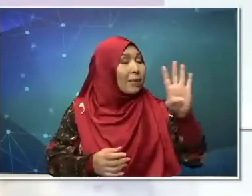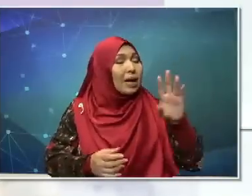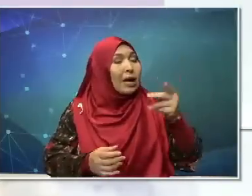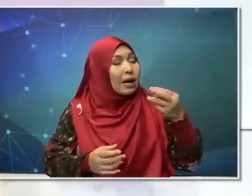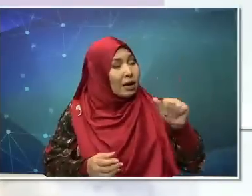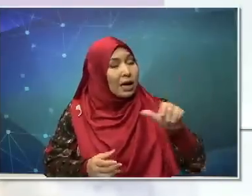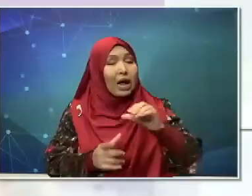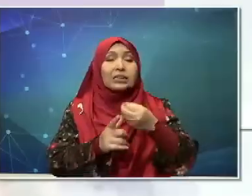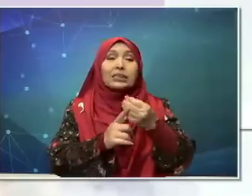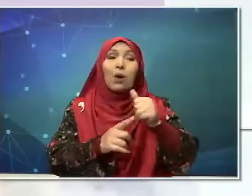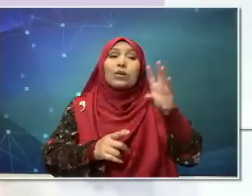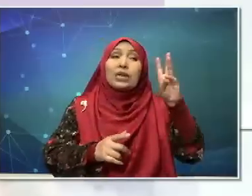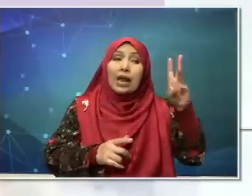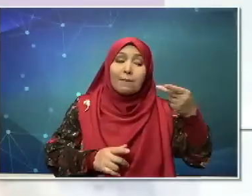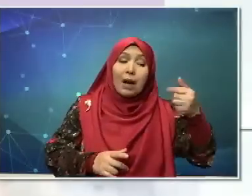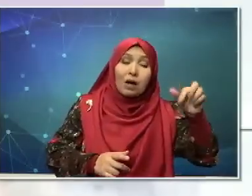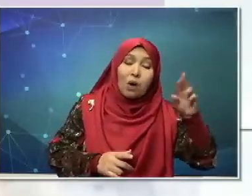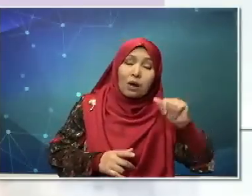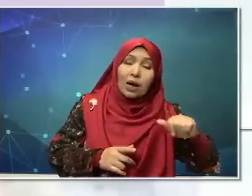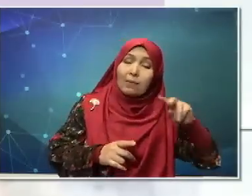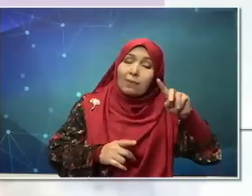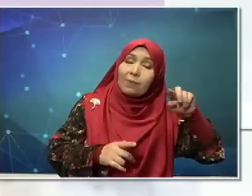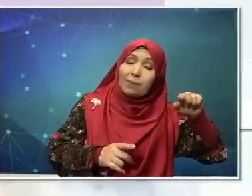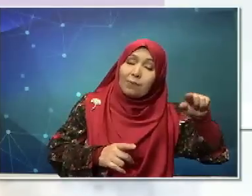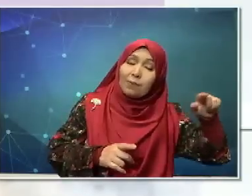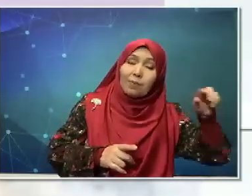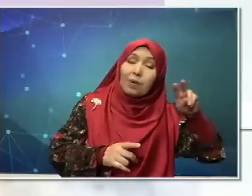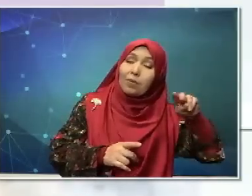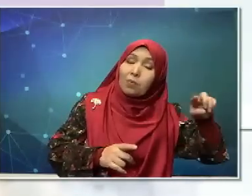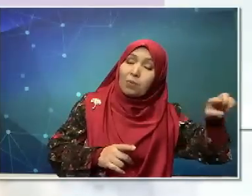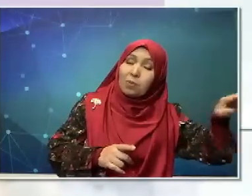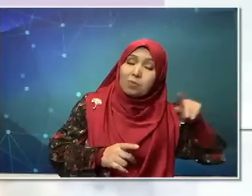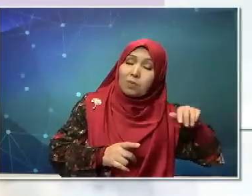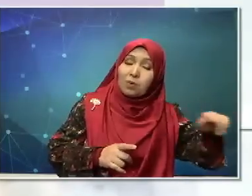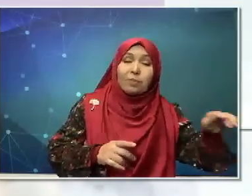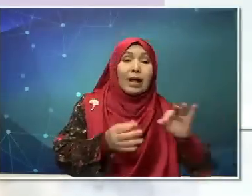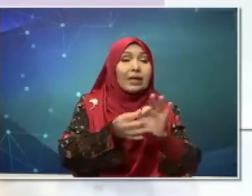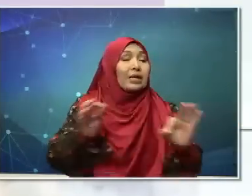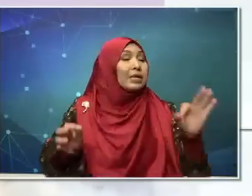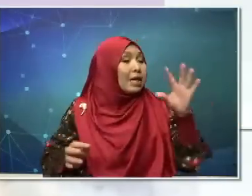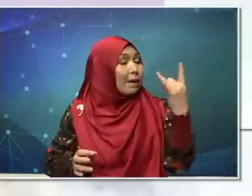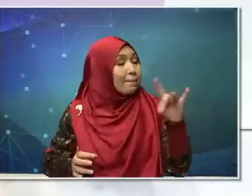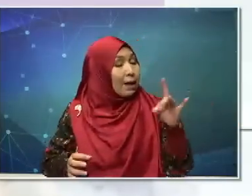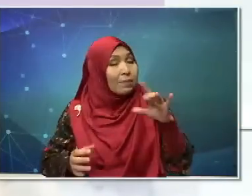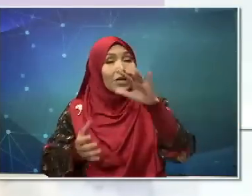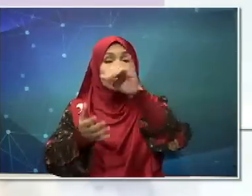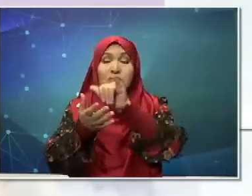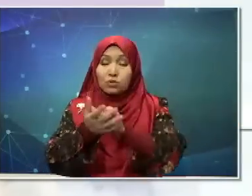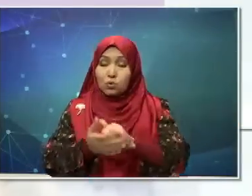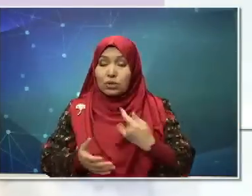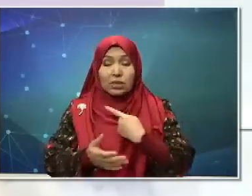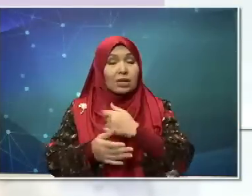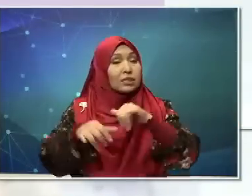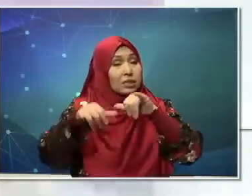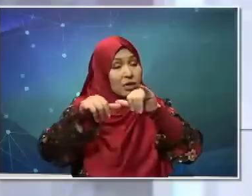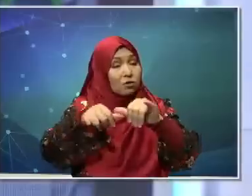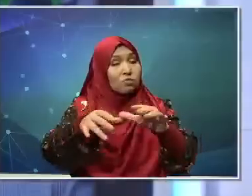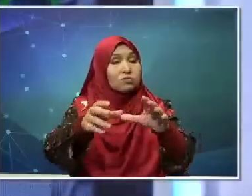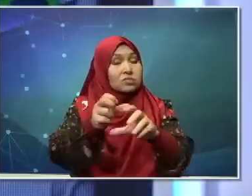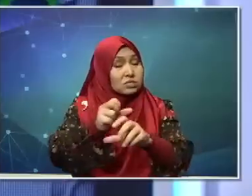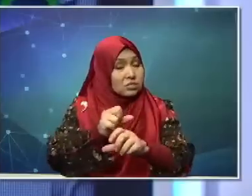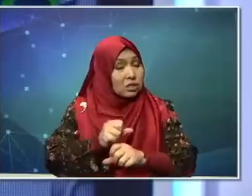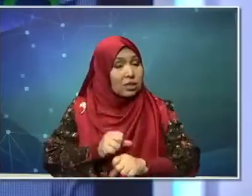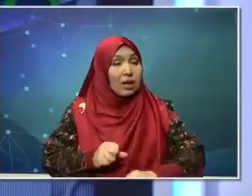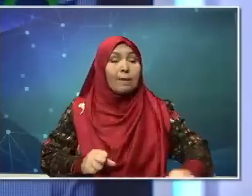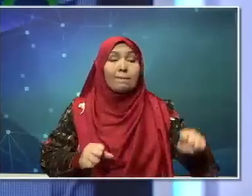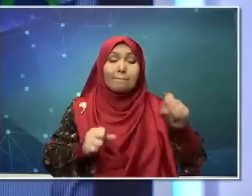harokah jadi Tuhan Teguh Karya perlu diberi perhatian dalam ayat yang ke-18 namun kemudian kita dapat terus dan memperbaiki dan